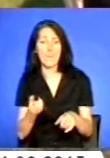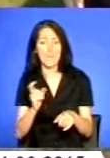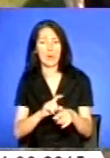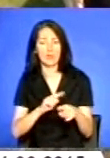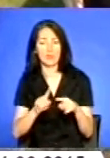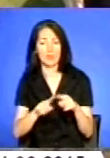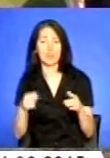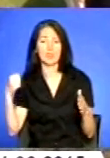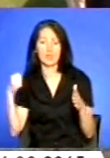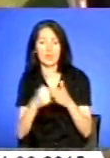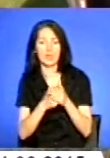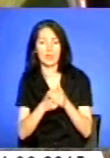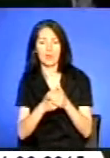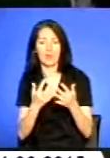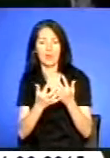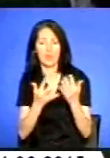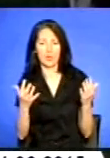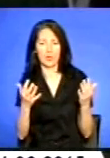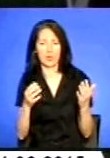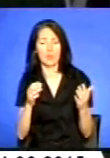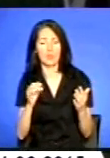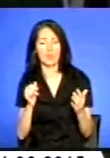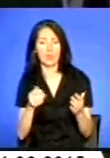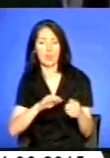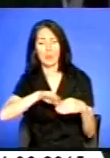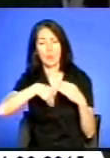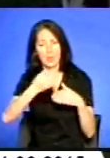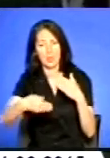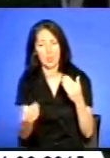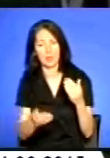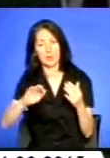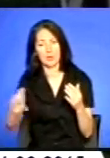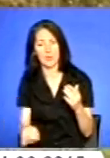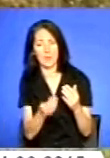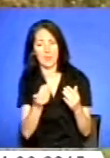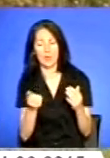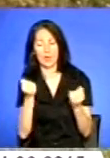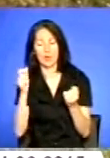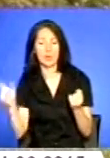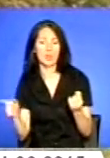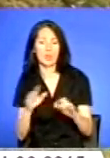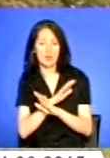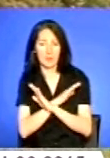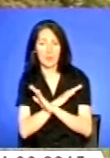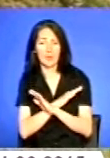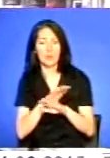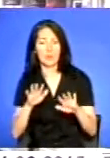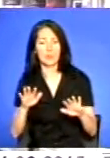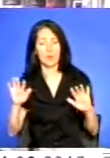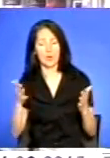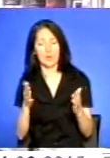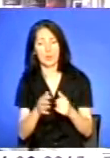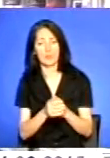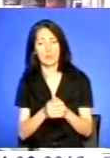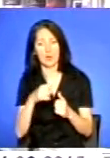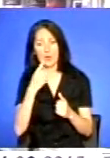дорожні відбійники та вилетів у кювет. Водій загинув на місці автопригоди. Слідчі кажуть, що він не був пристібнутий ременями безпеки.